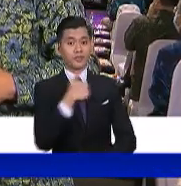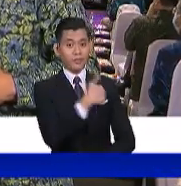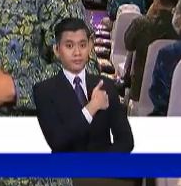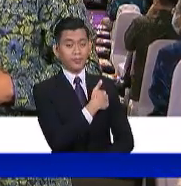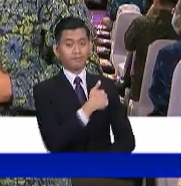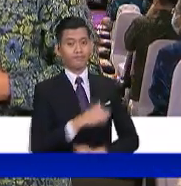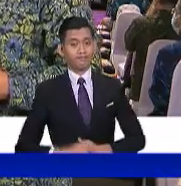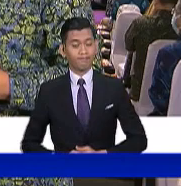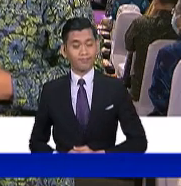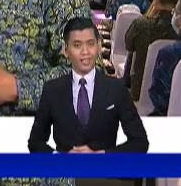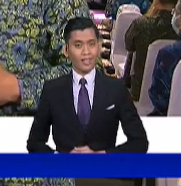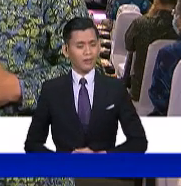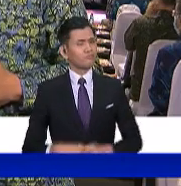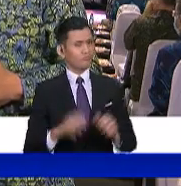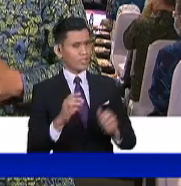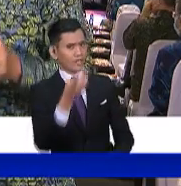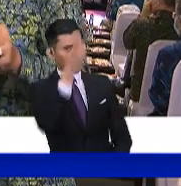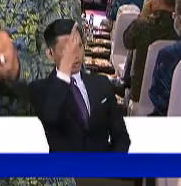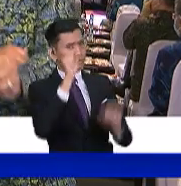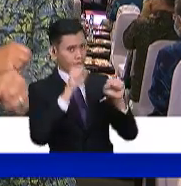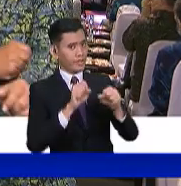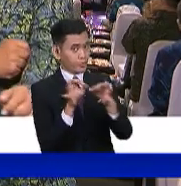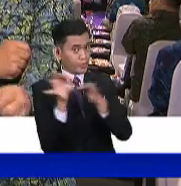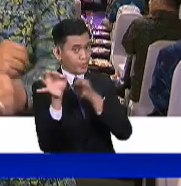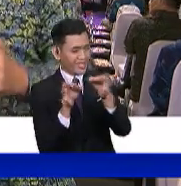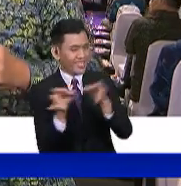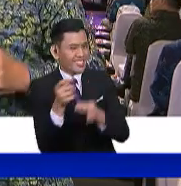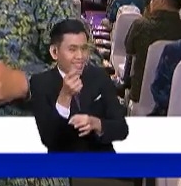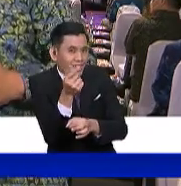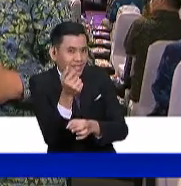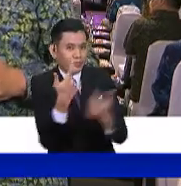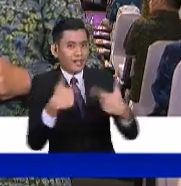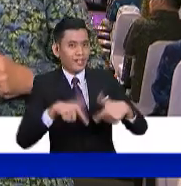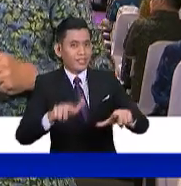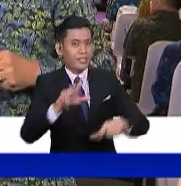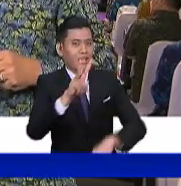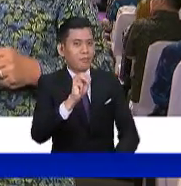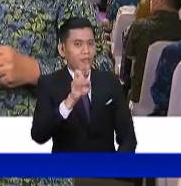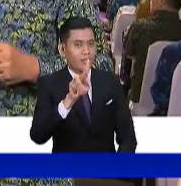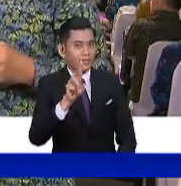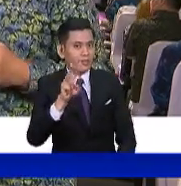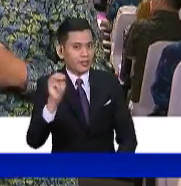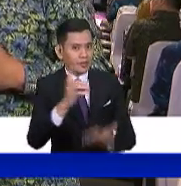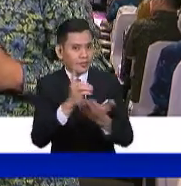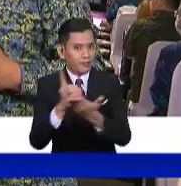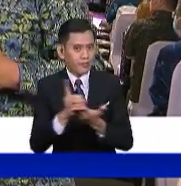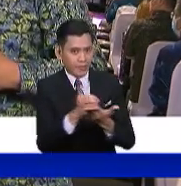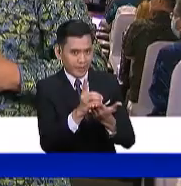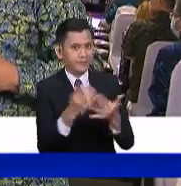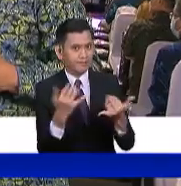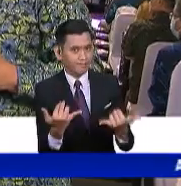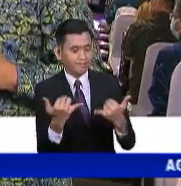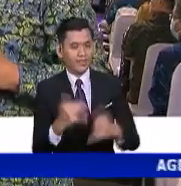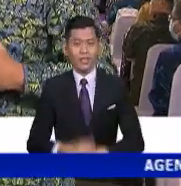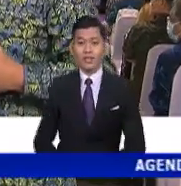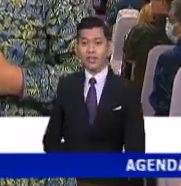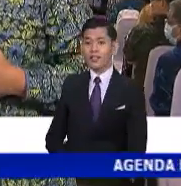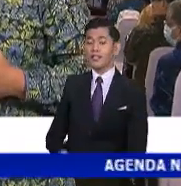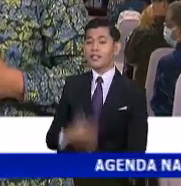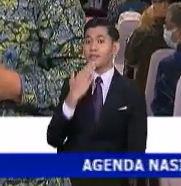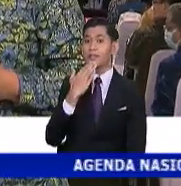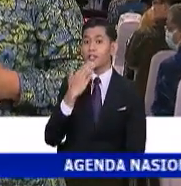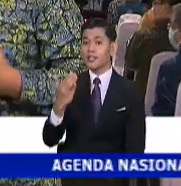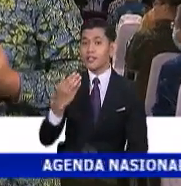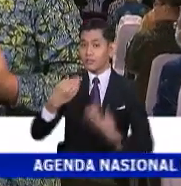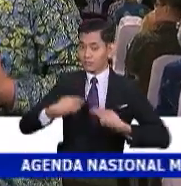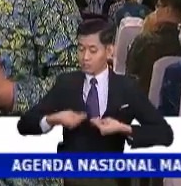Dan Datuk, boleh Datuk terangkan serba sedikit berkaitan pelaksanaan MRTM di Pavali pada kali ini? Terima kasih kerana memberi